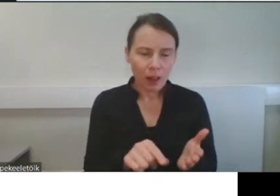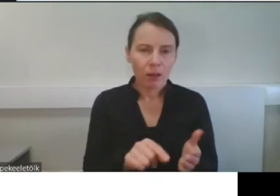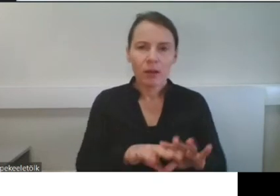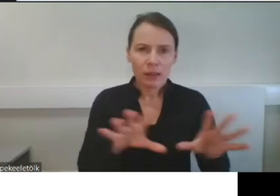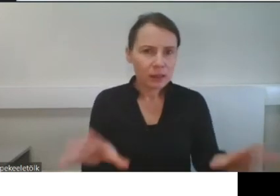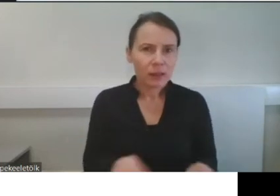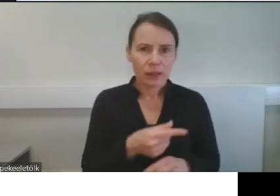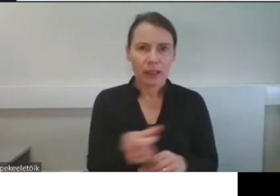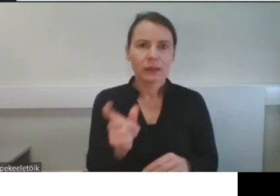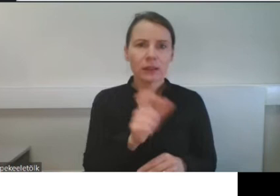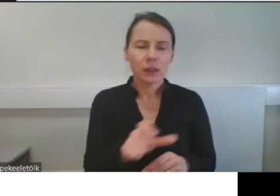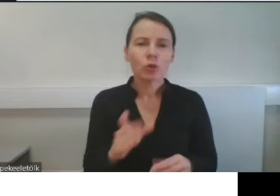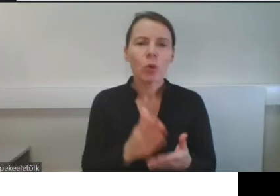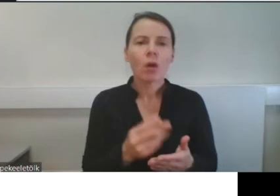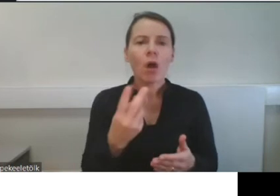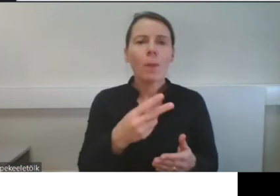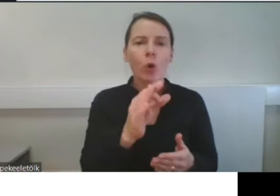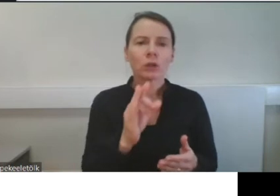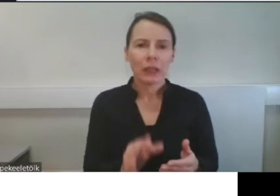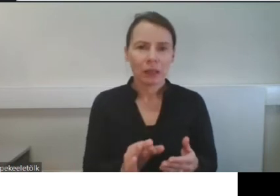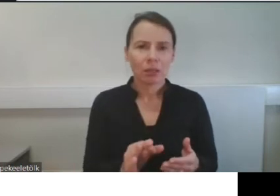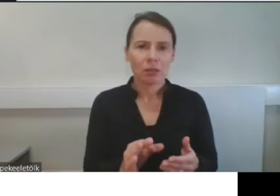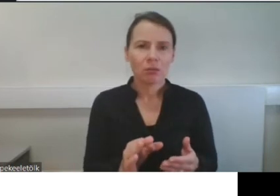alla, aga ometi on neil tegevuspiirang.